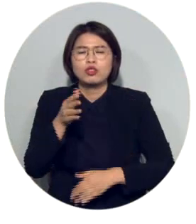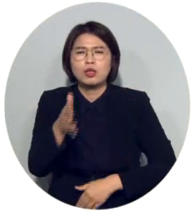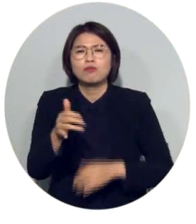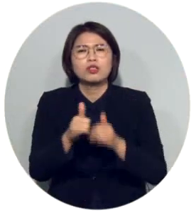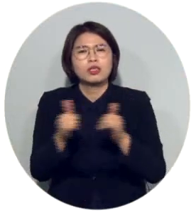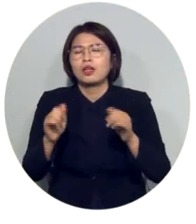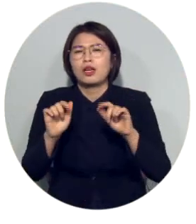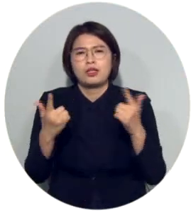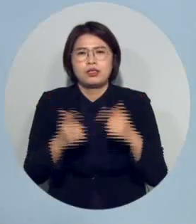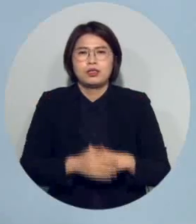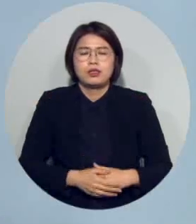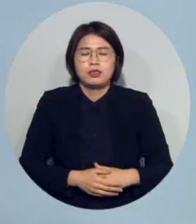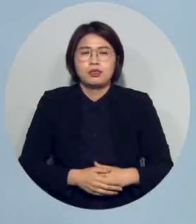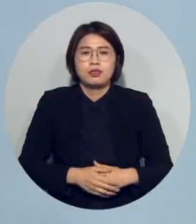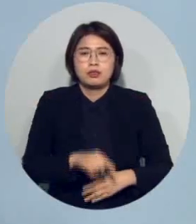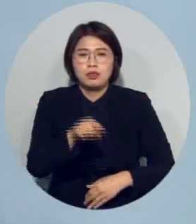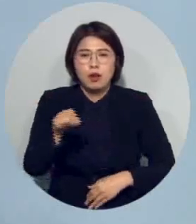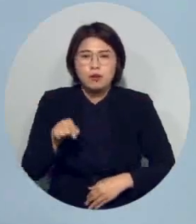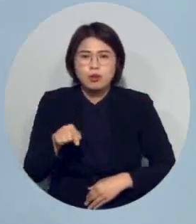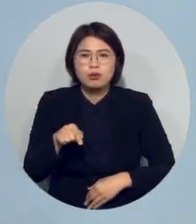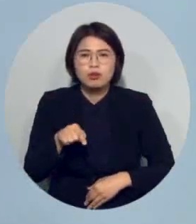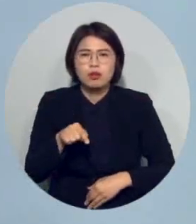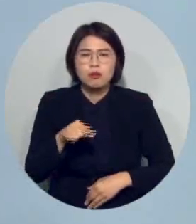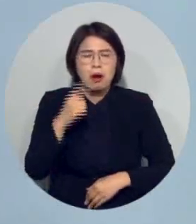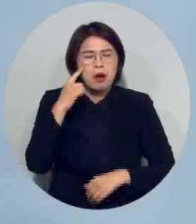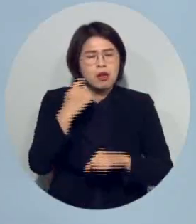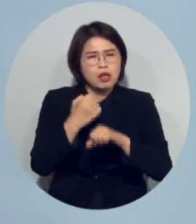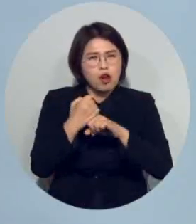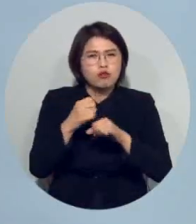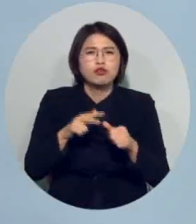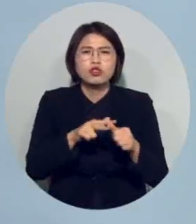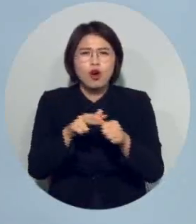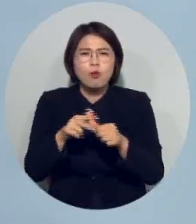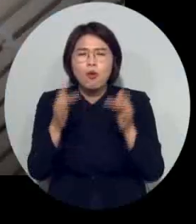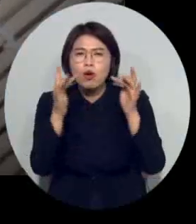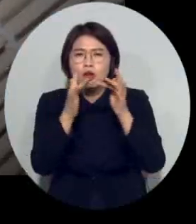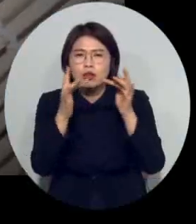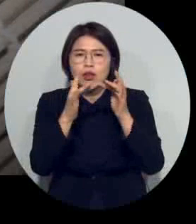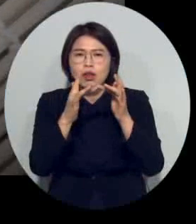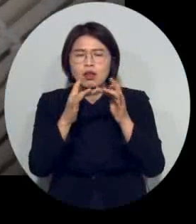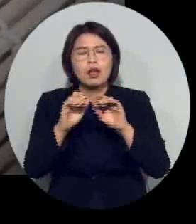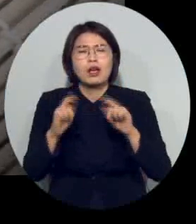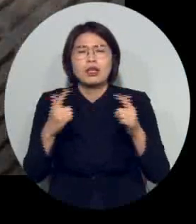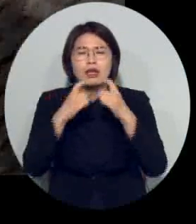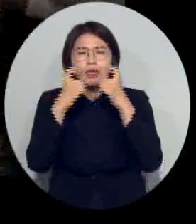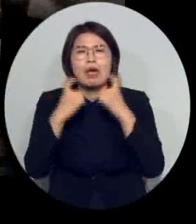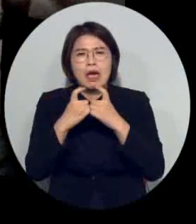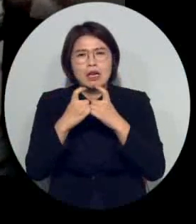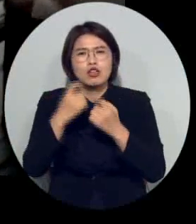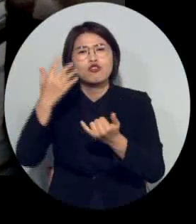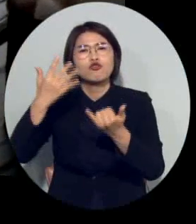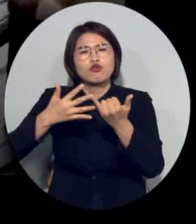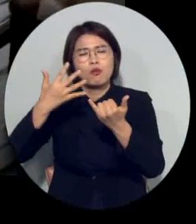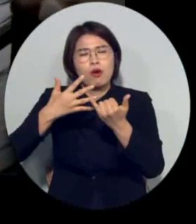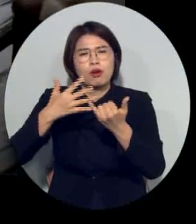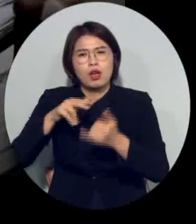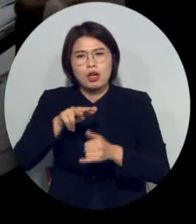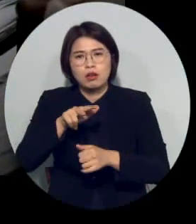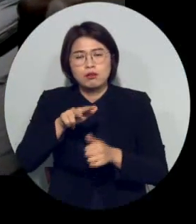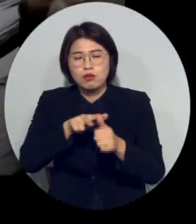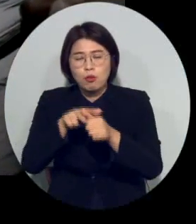아니었습니다 이들은 학술적 이거나 건강 정보를 주는 사이트 보다는 주로 개인 유튜버 에게서 정보를 얻어